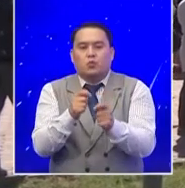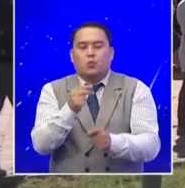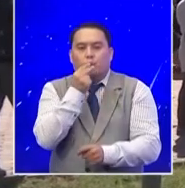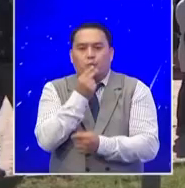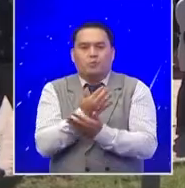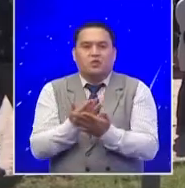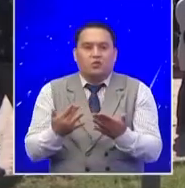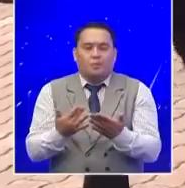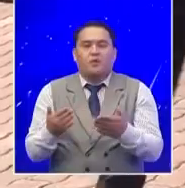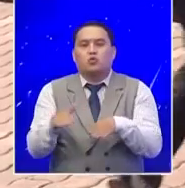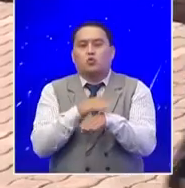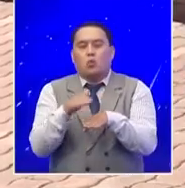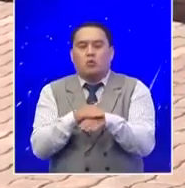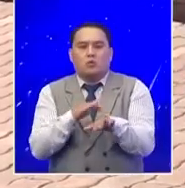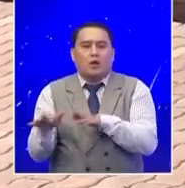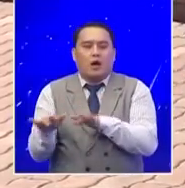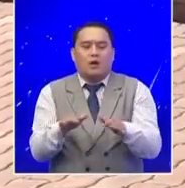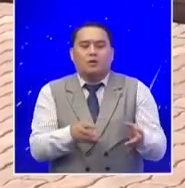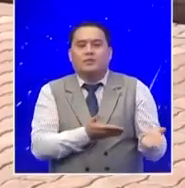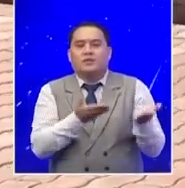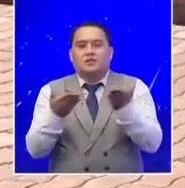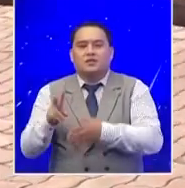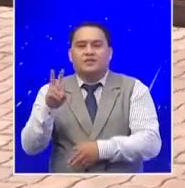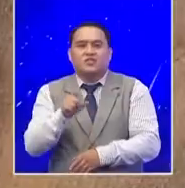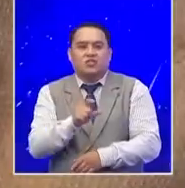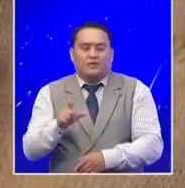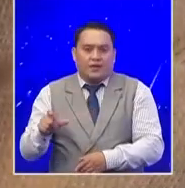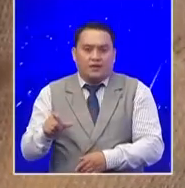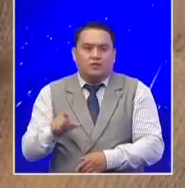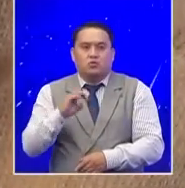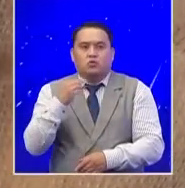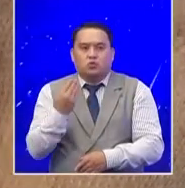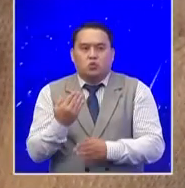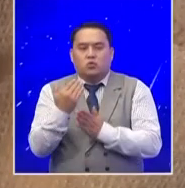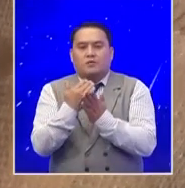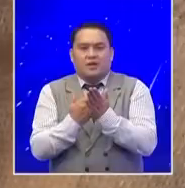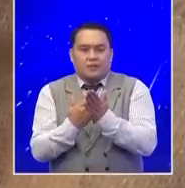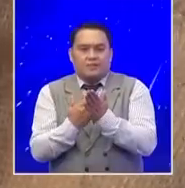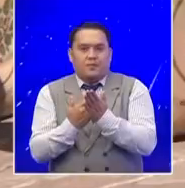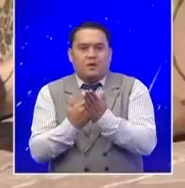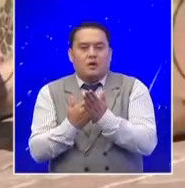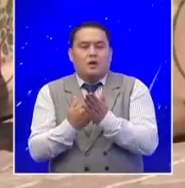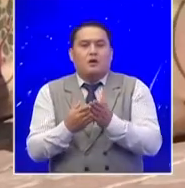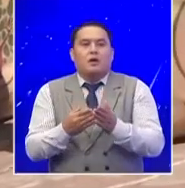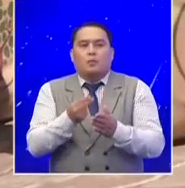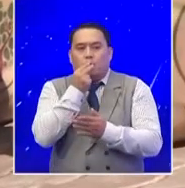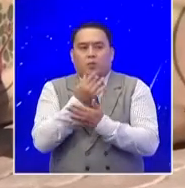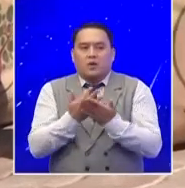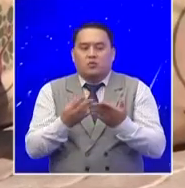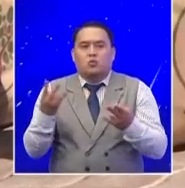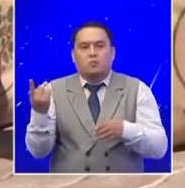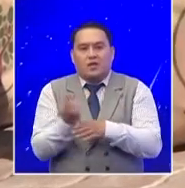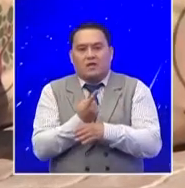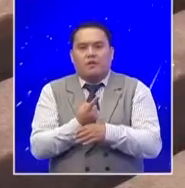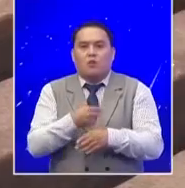пакета. На благотворительную акцию приглашены 200 человек, чьи семьи в списке социально уязвимых слоев населения. В пакетах продукты первой